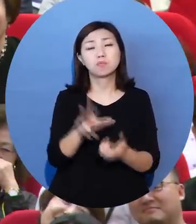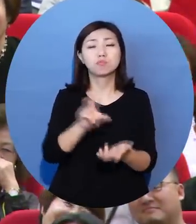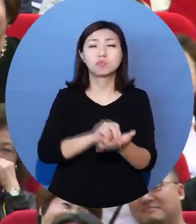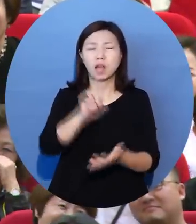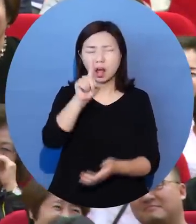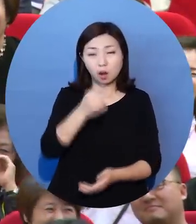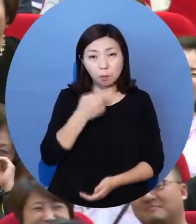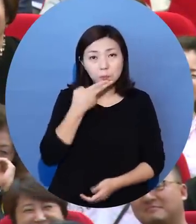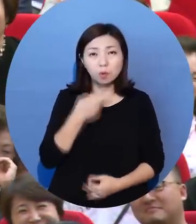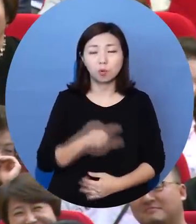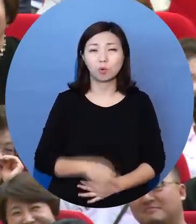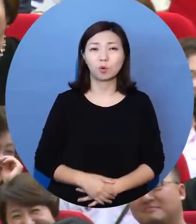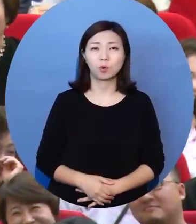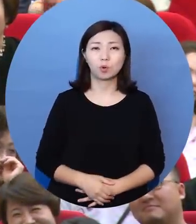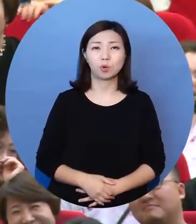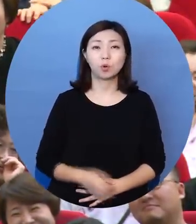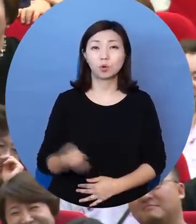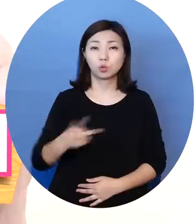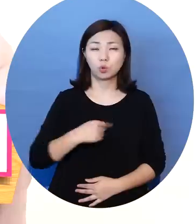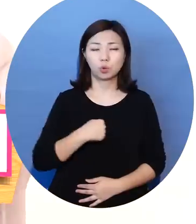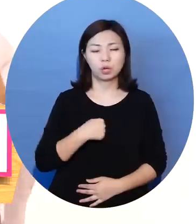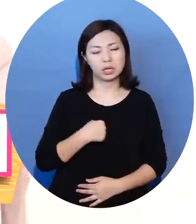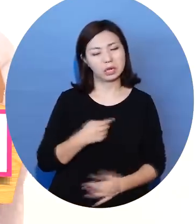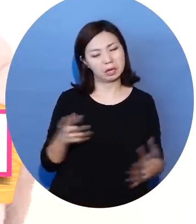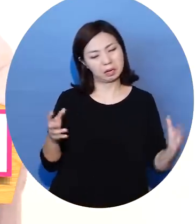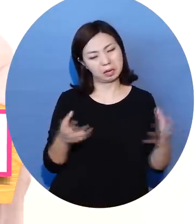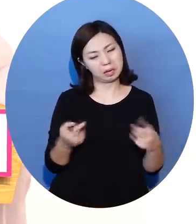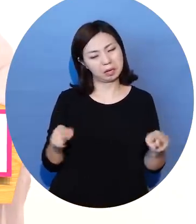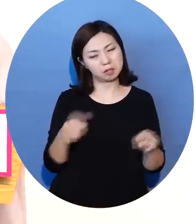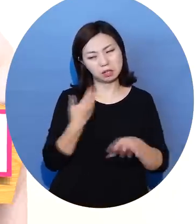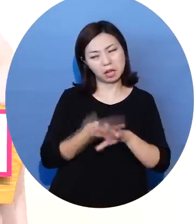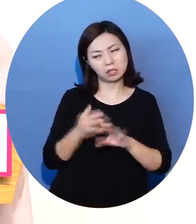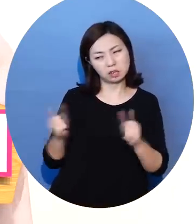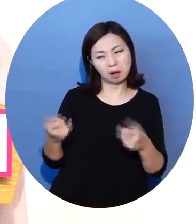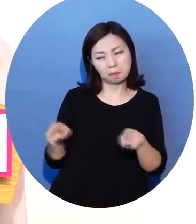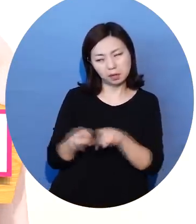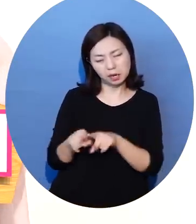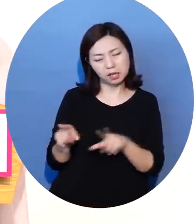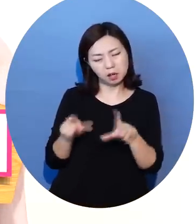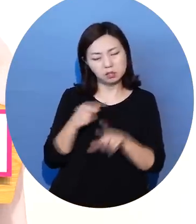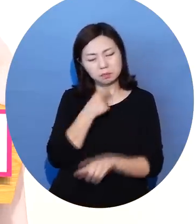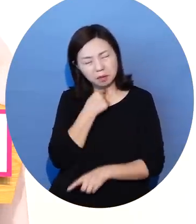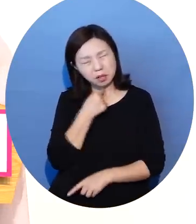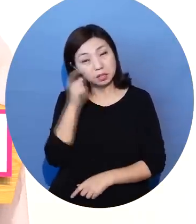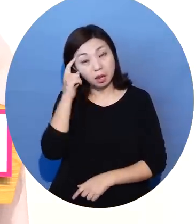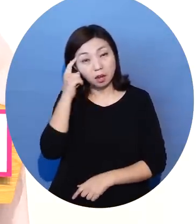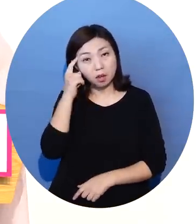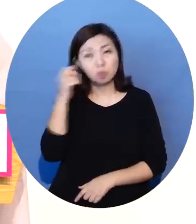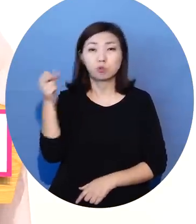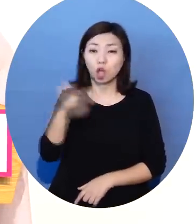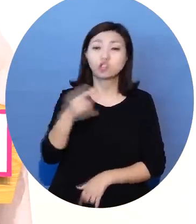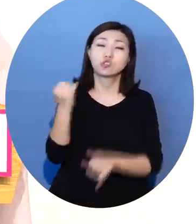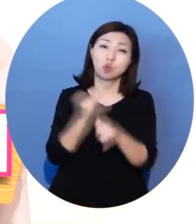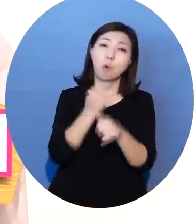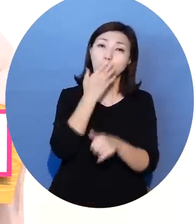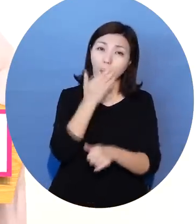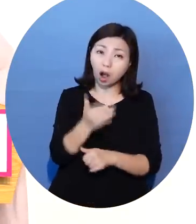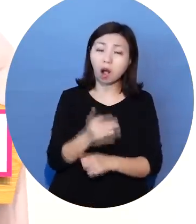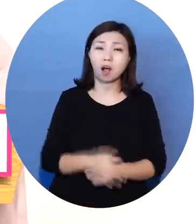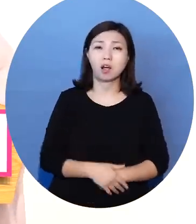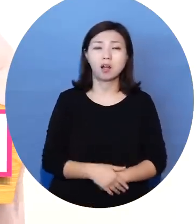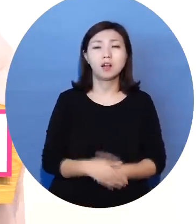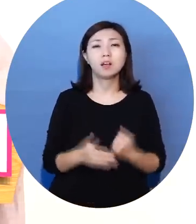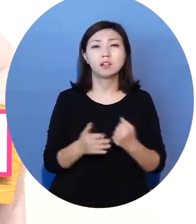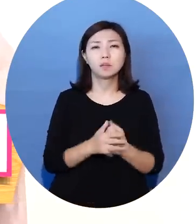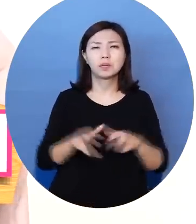없어. 두 번째, 같이 살고 싶다. 그러면 뭐 하면 된다? 재혼하면 되는 거예요. 그래서 그게